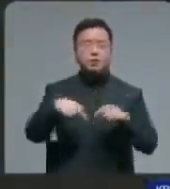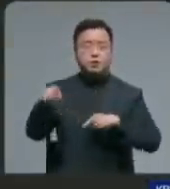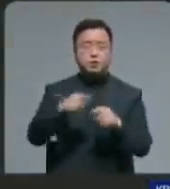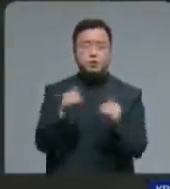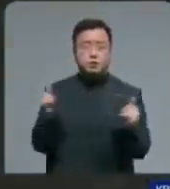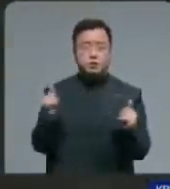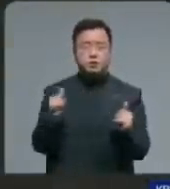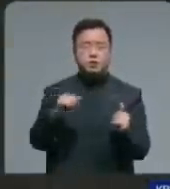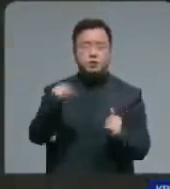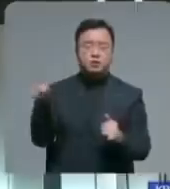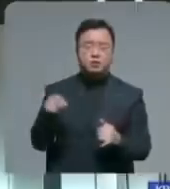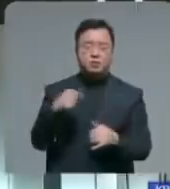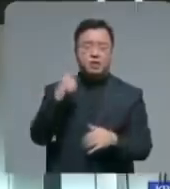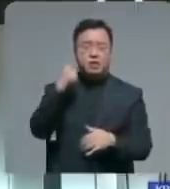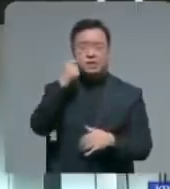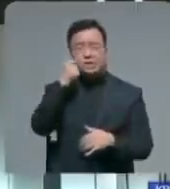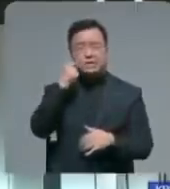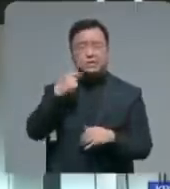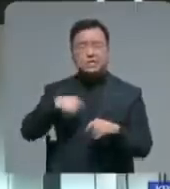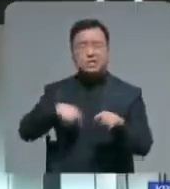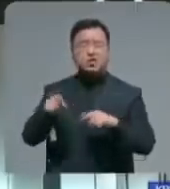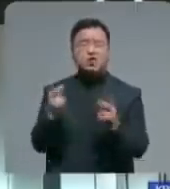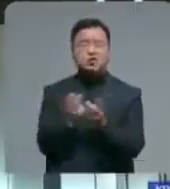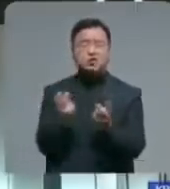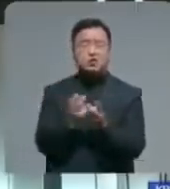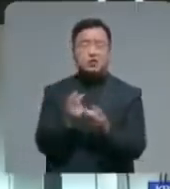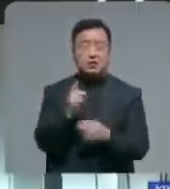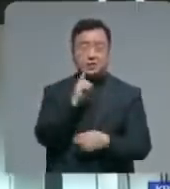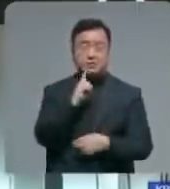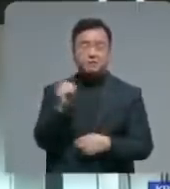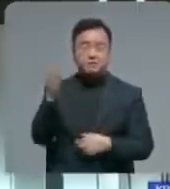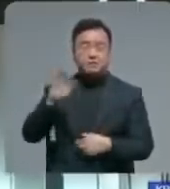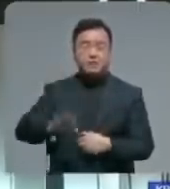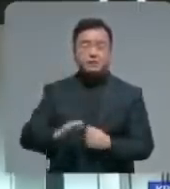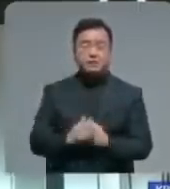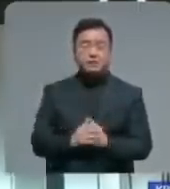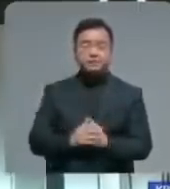이거는 포퓰리즘이다 이렇게 하셨거든요. 그런데 이제 나중에